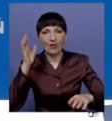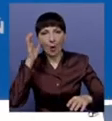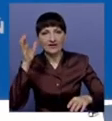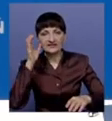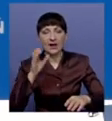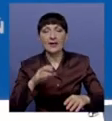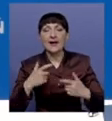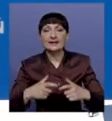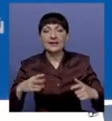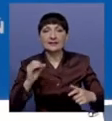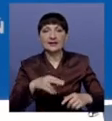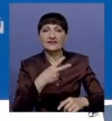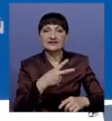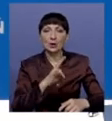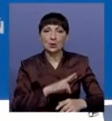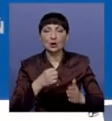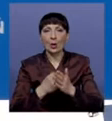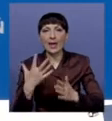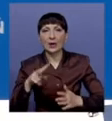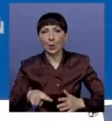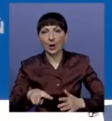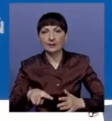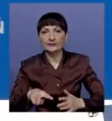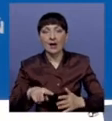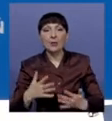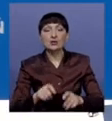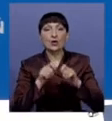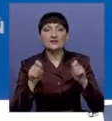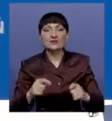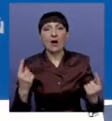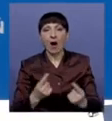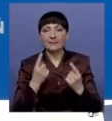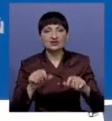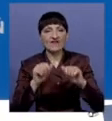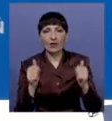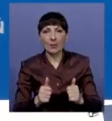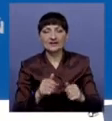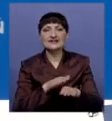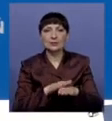будет проводиться с 20 июня по 5 июля. ЕНТ будет организовано в обычном формате с